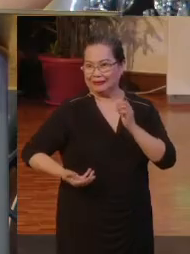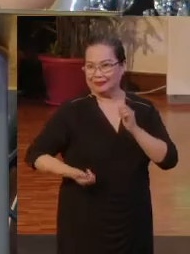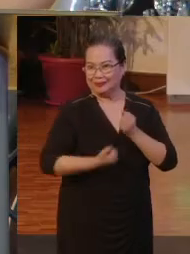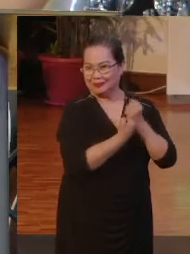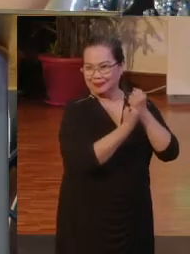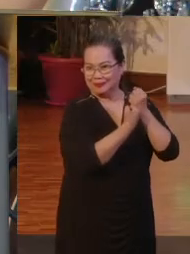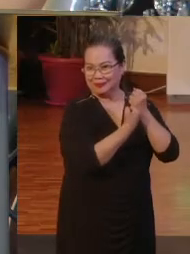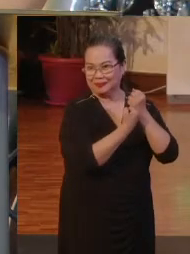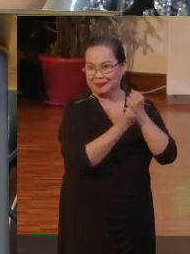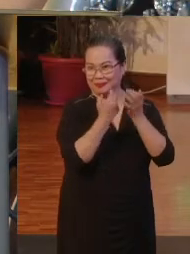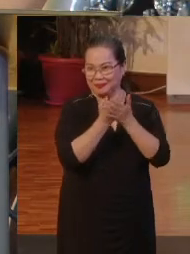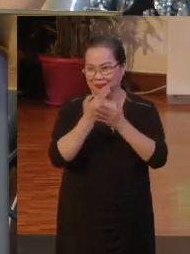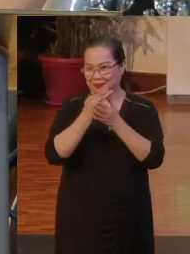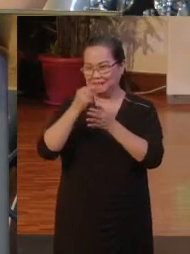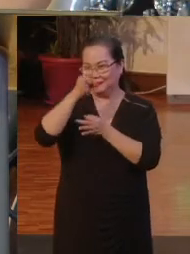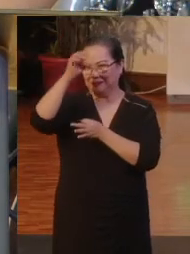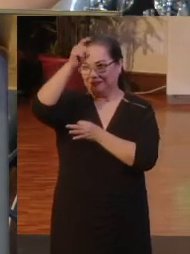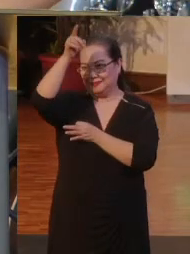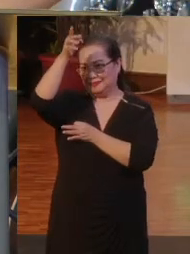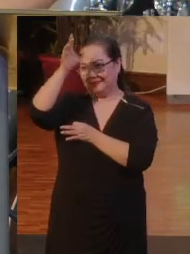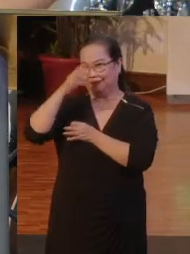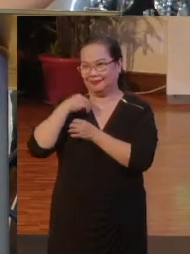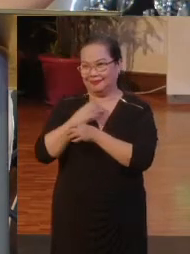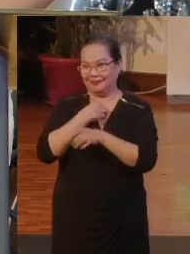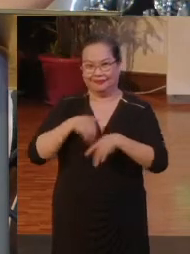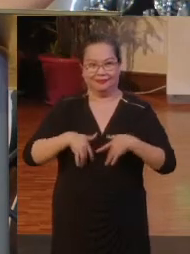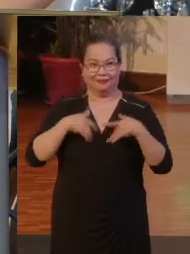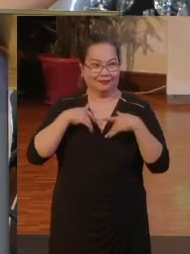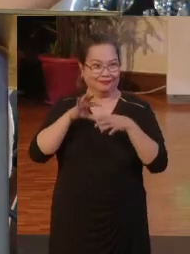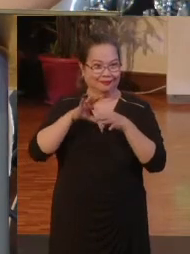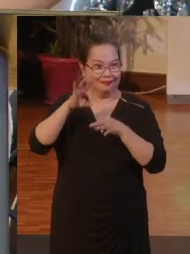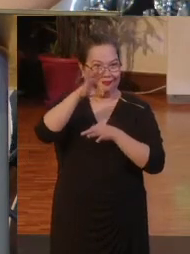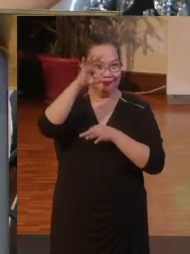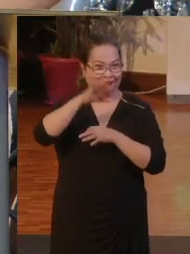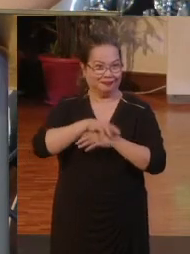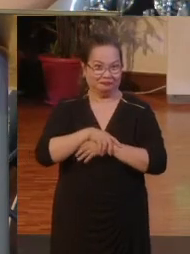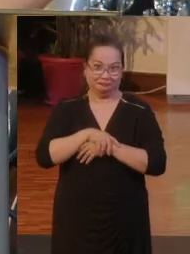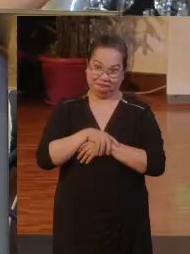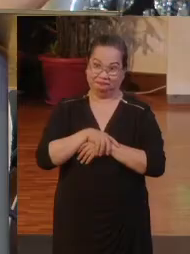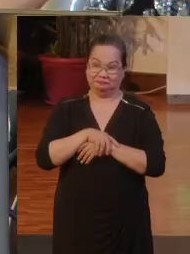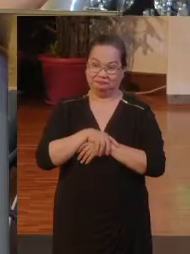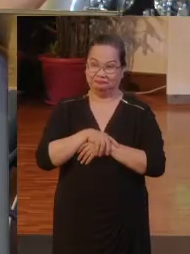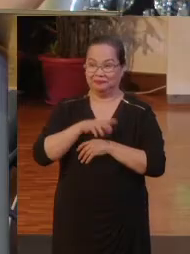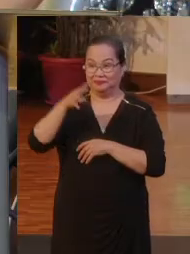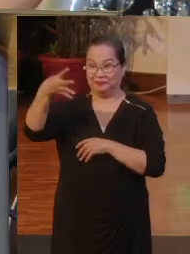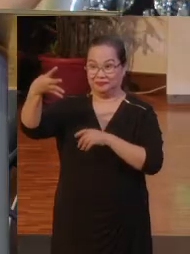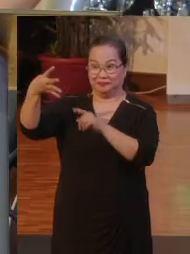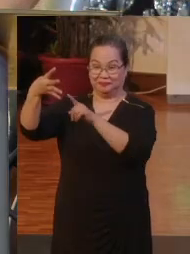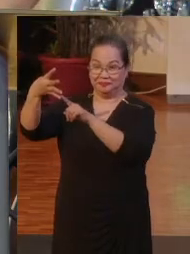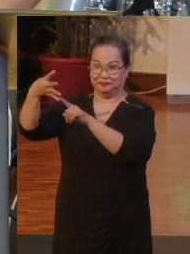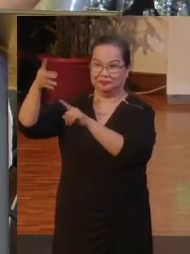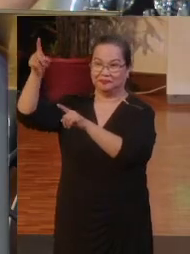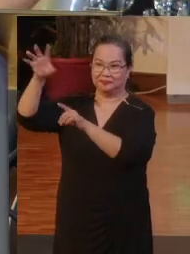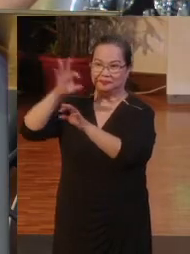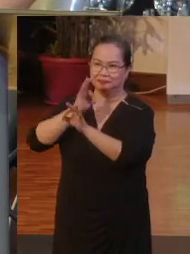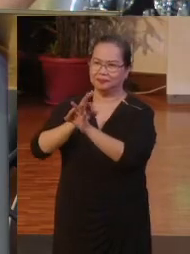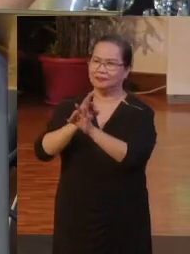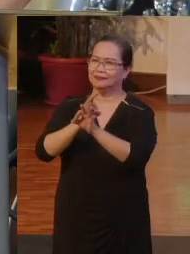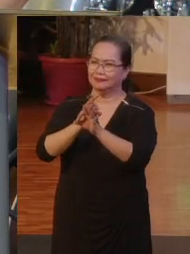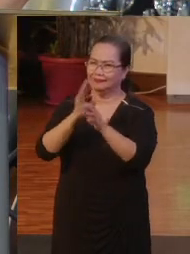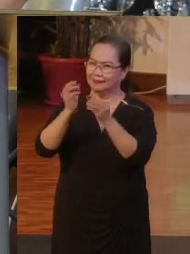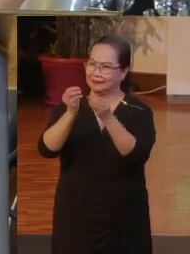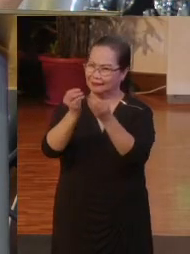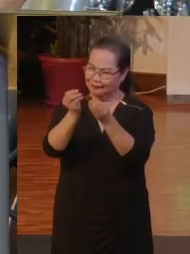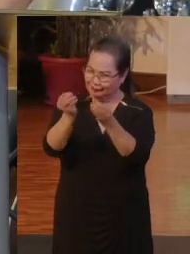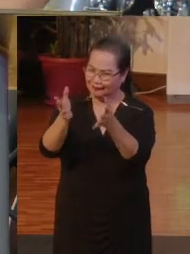kanyang Espiritu Santo sa ating buhay espiritual. Pangapat, naging tapat ang Diyos sa